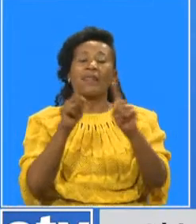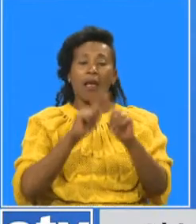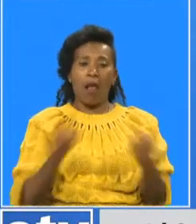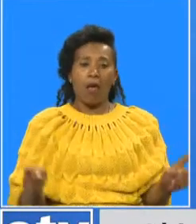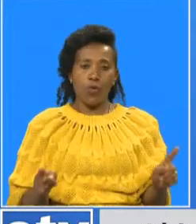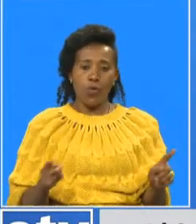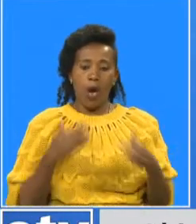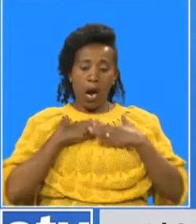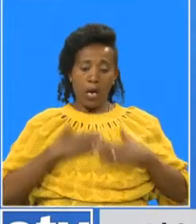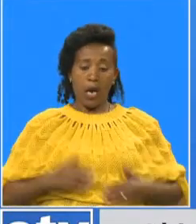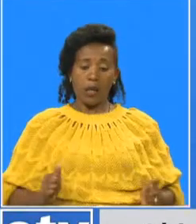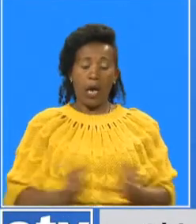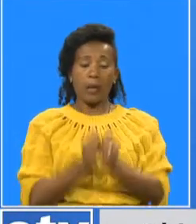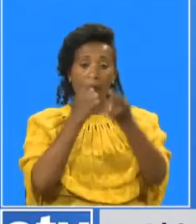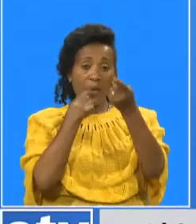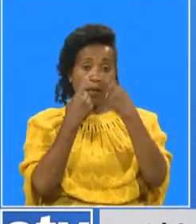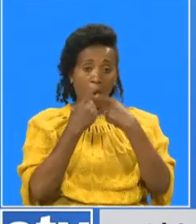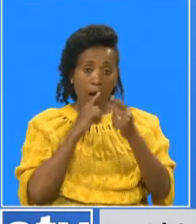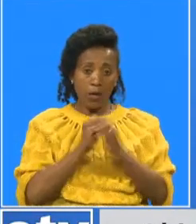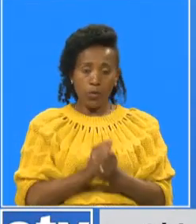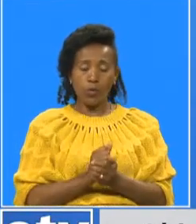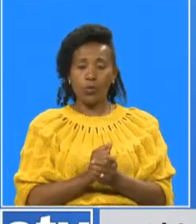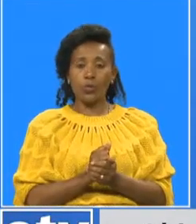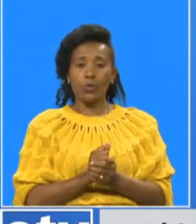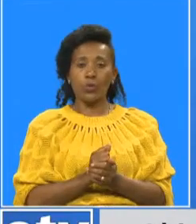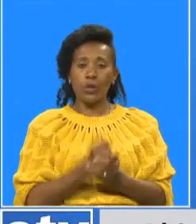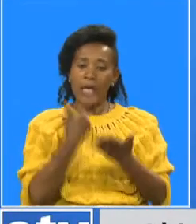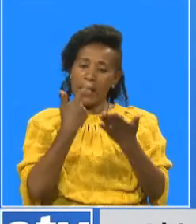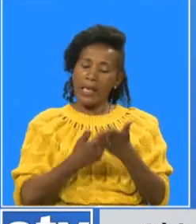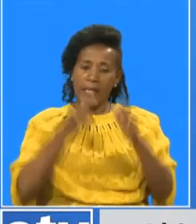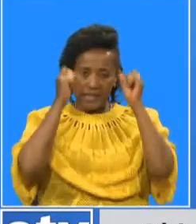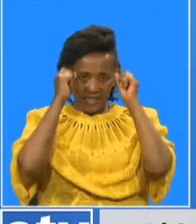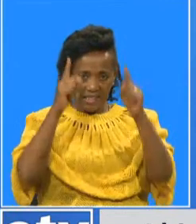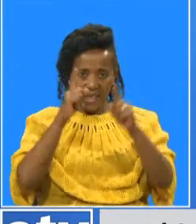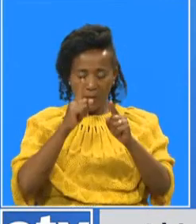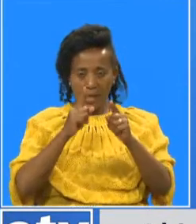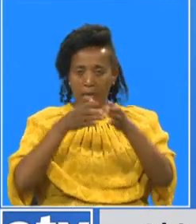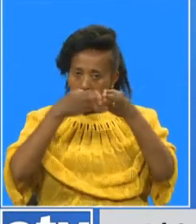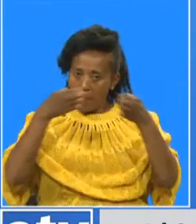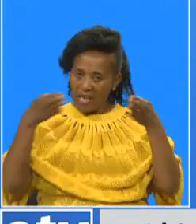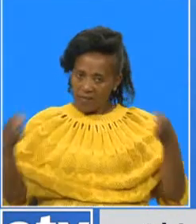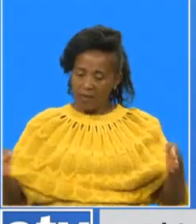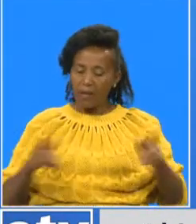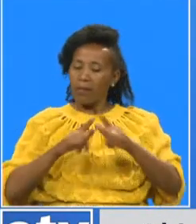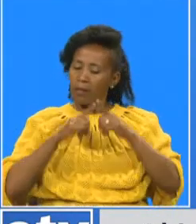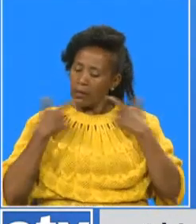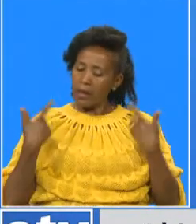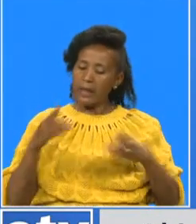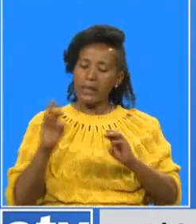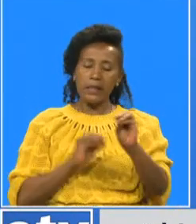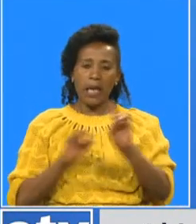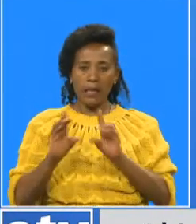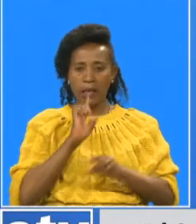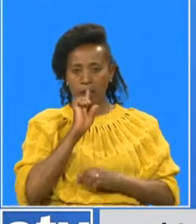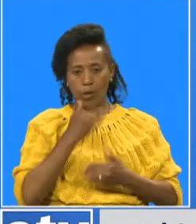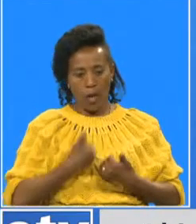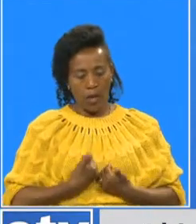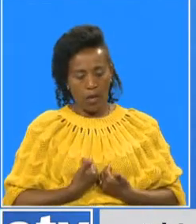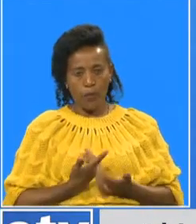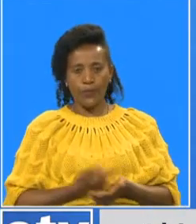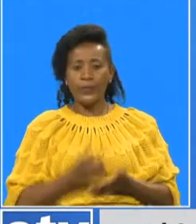የተለያዩ አካላት ጋር በመነጋገር ይህንን ግንዛቤ ለመፍጠር ትልቅ እንቅስቃሴ እያደረግን ያለ